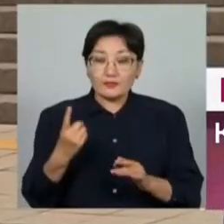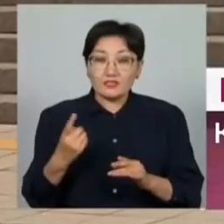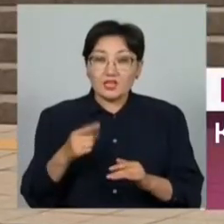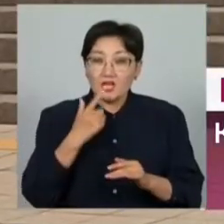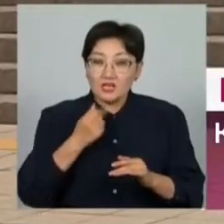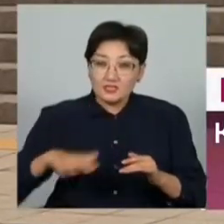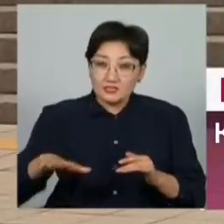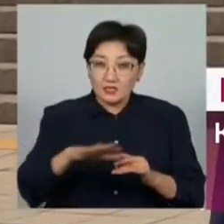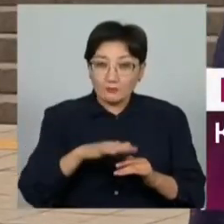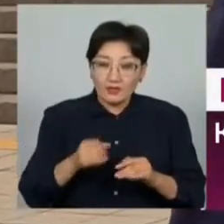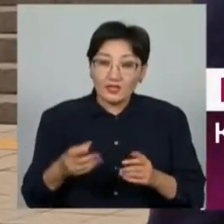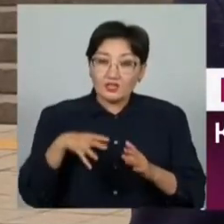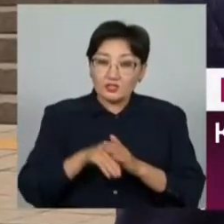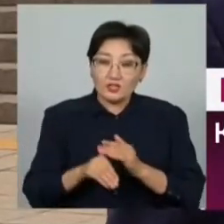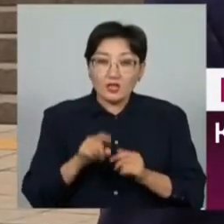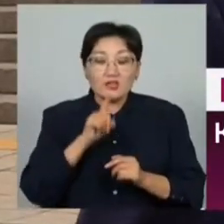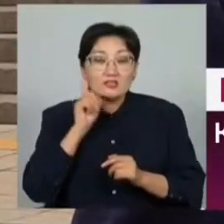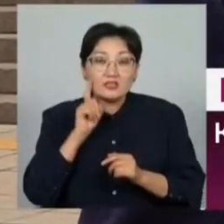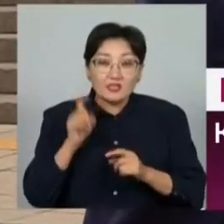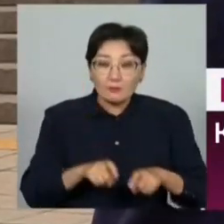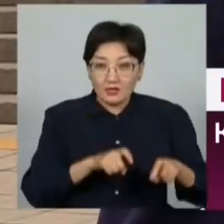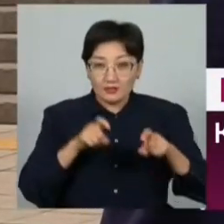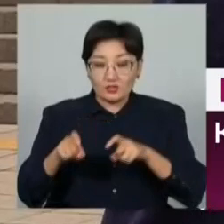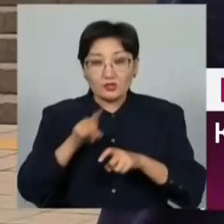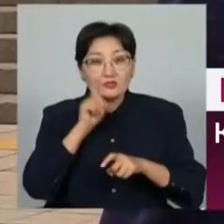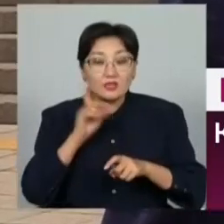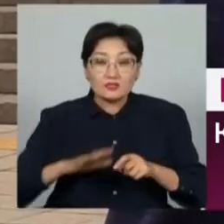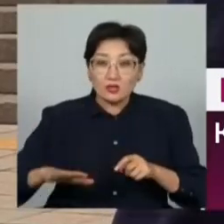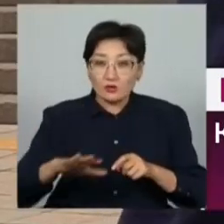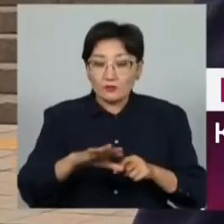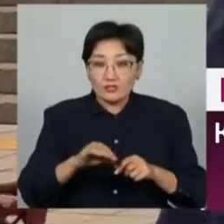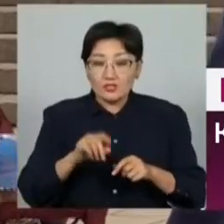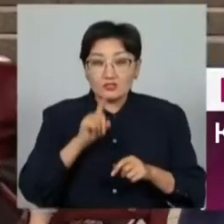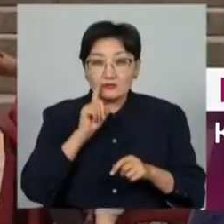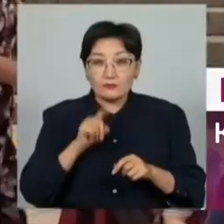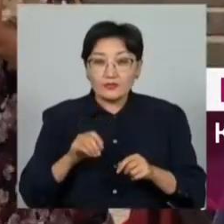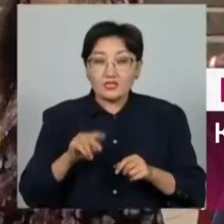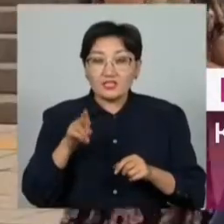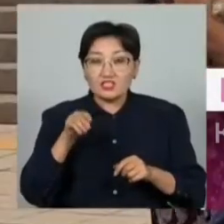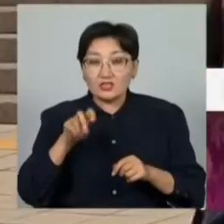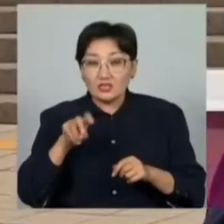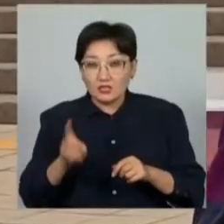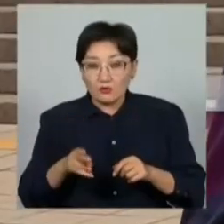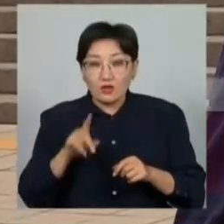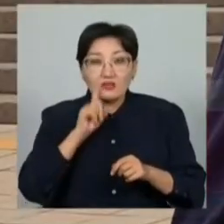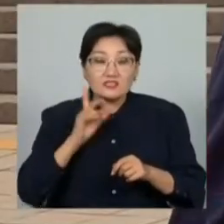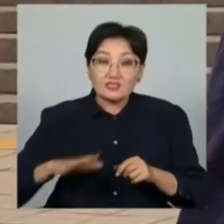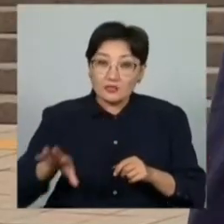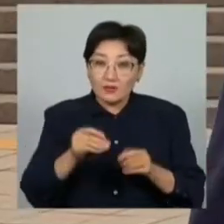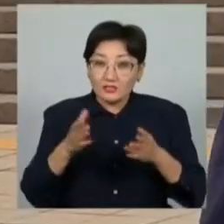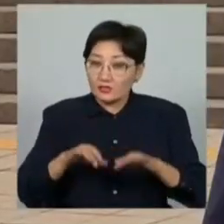қызыл аймаққа біз кіреміз, жасыл аймаққа шығамыз. Жасыл аймаққа шықтық деген сөз қажылыққа дейін жасыл аймақта тұрамыз деген сөз